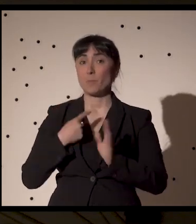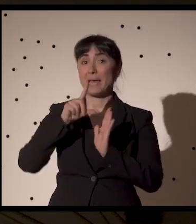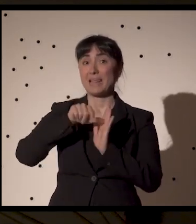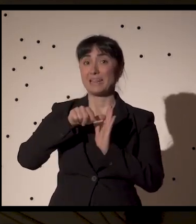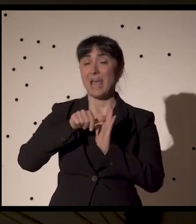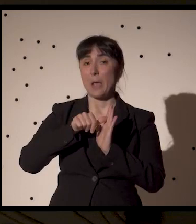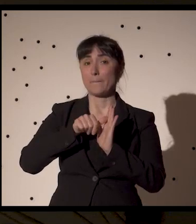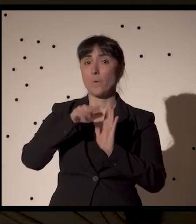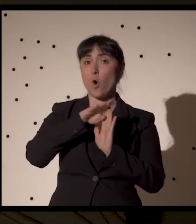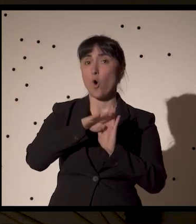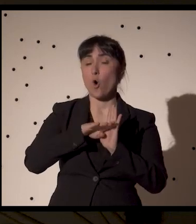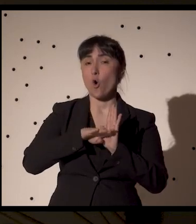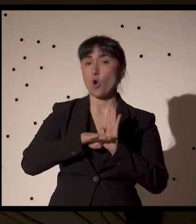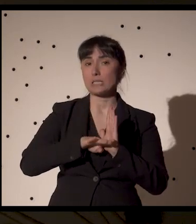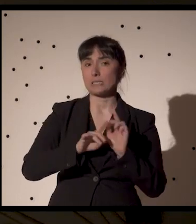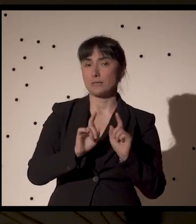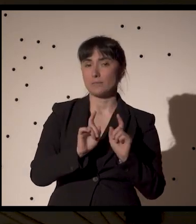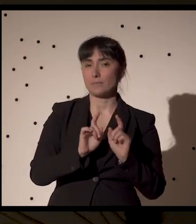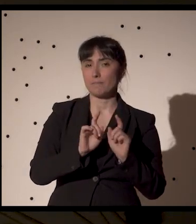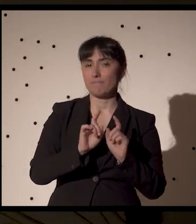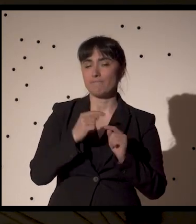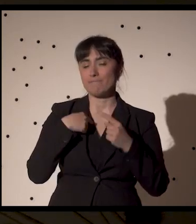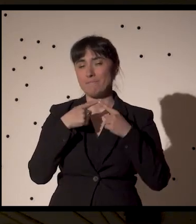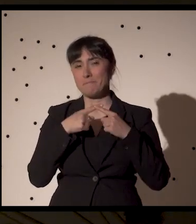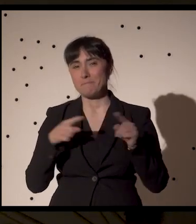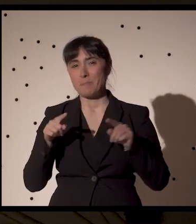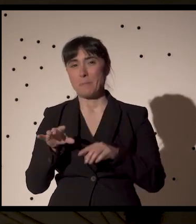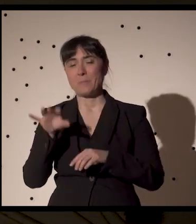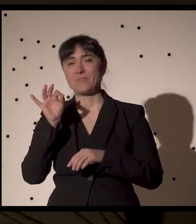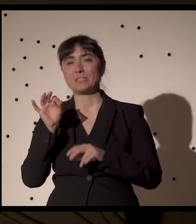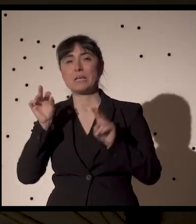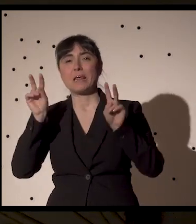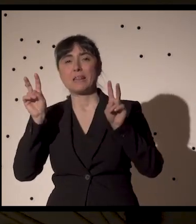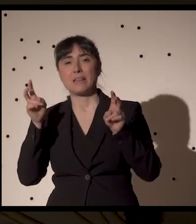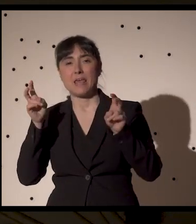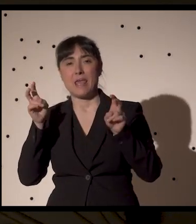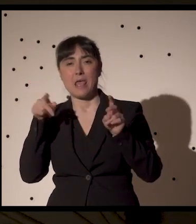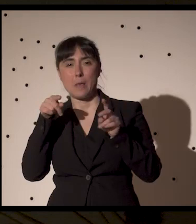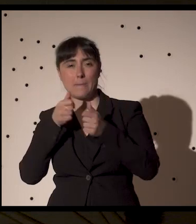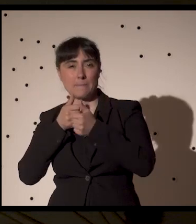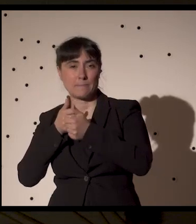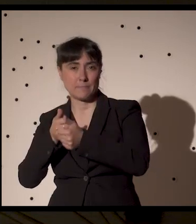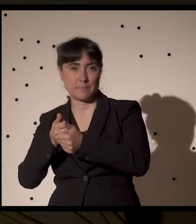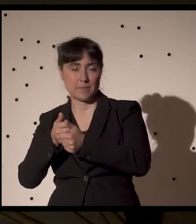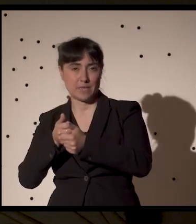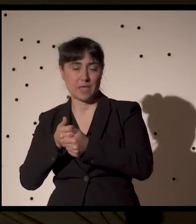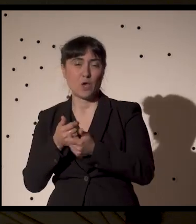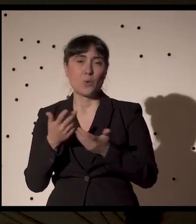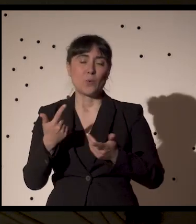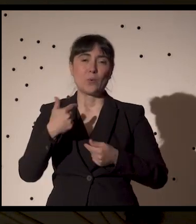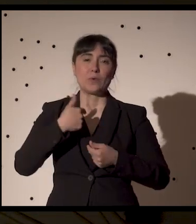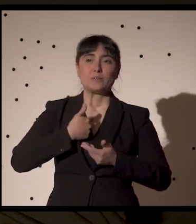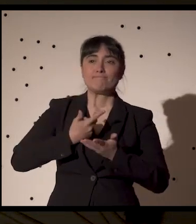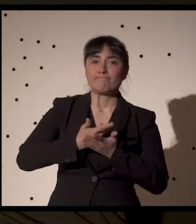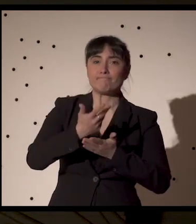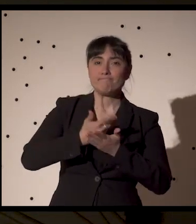questo racconto preferisco segnare dei temi quindi sono delle società non